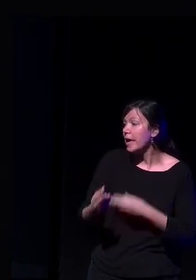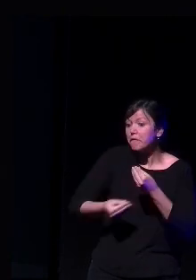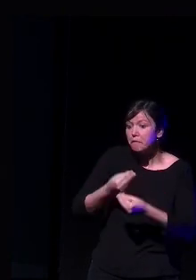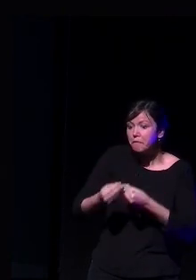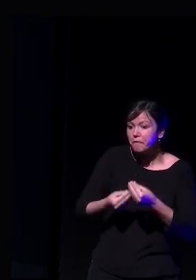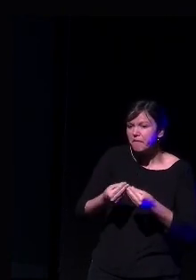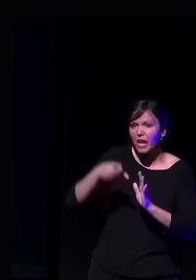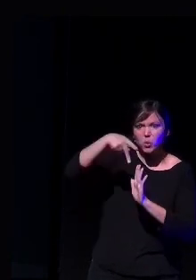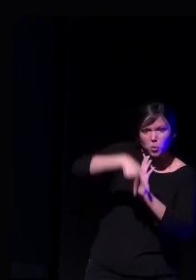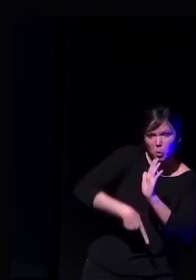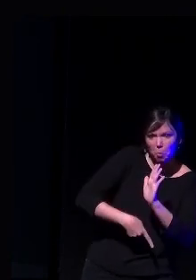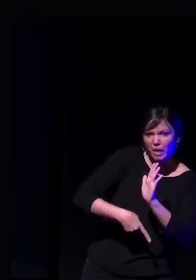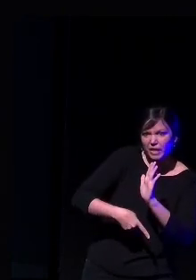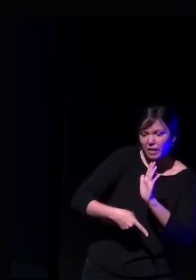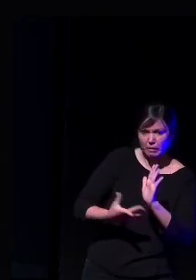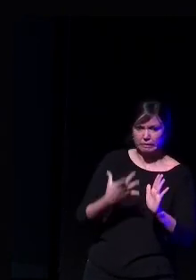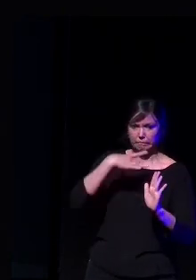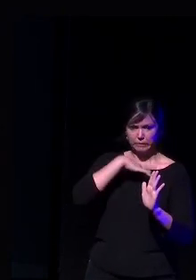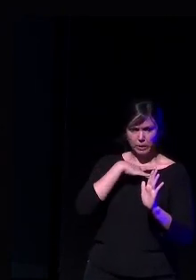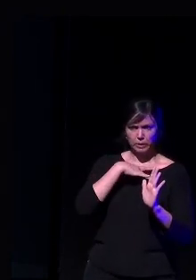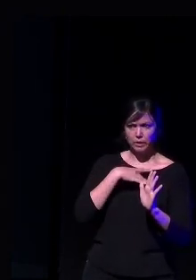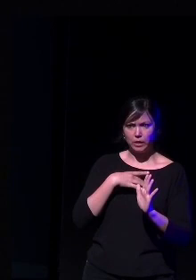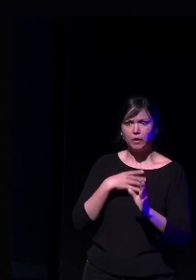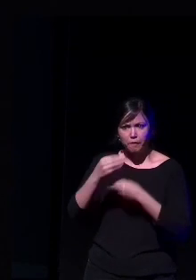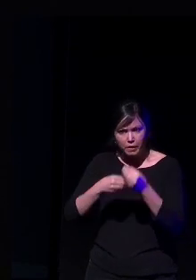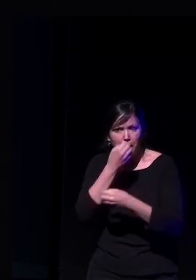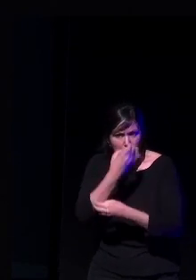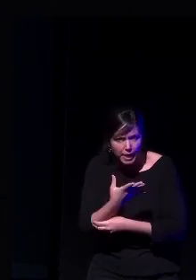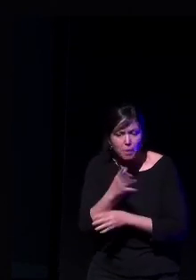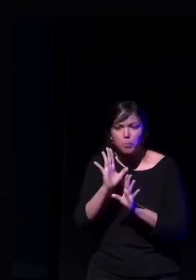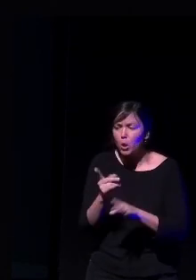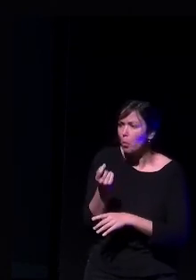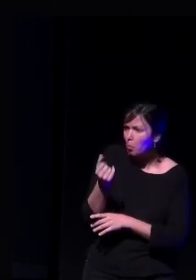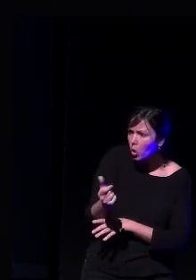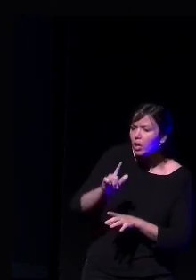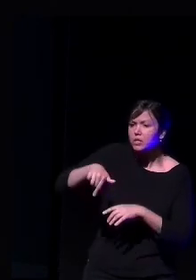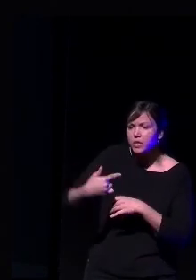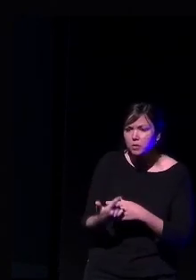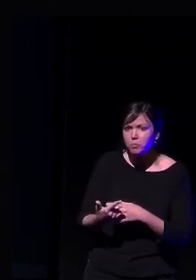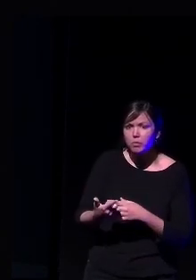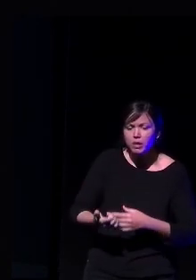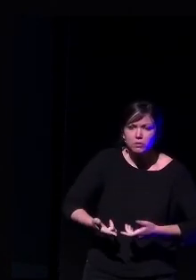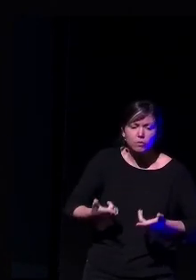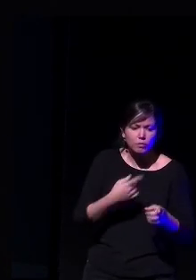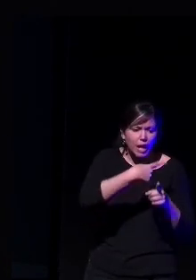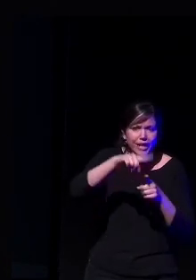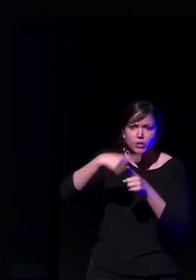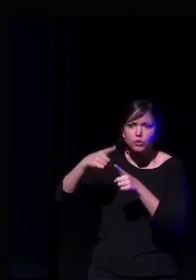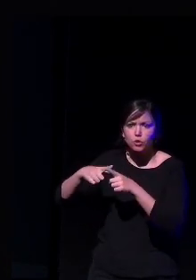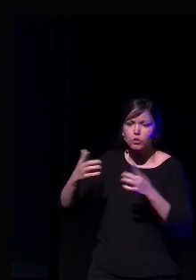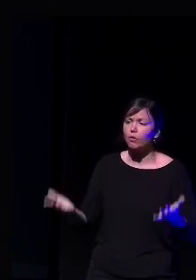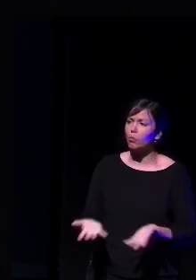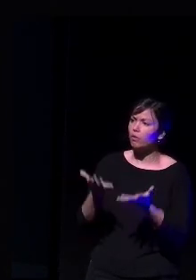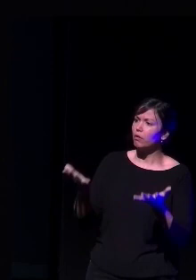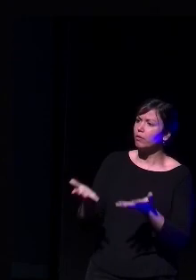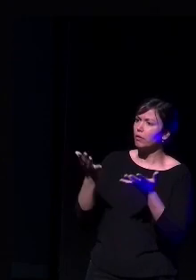tantes normatives, fer-les ben fetes i poques, i deixar que les coses flueixin i que la gent dels